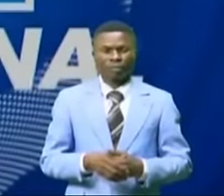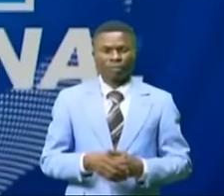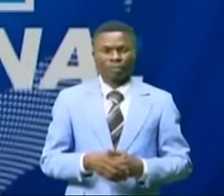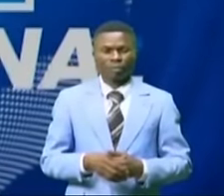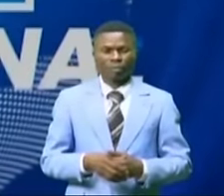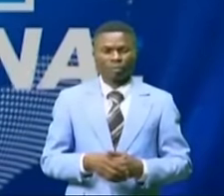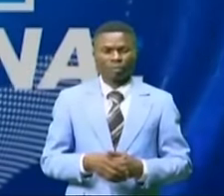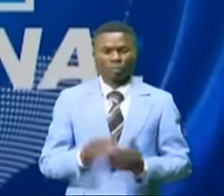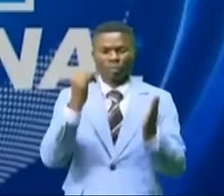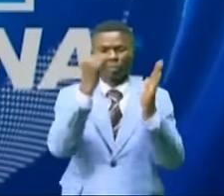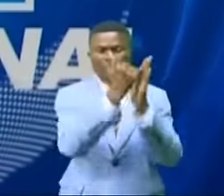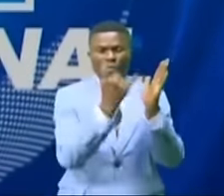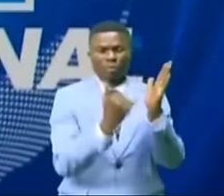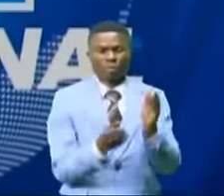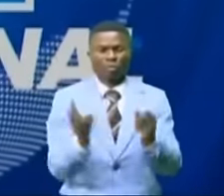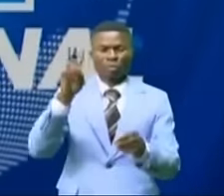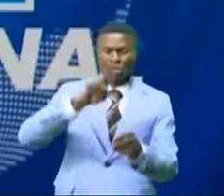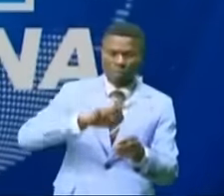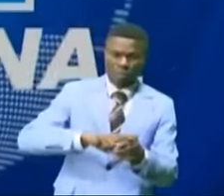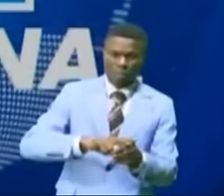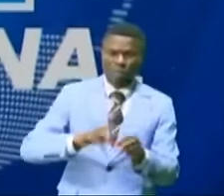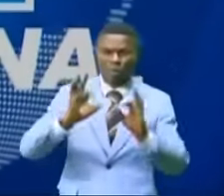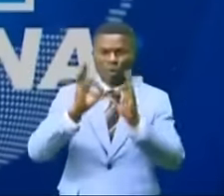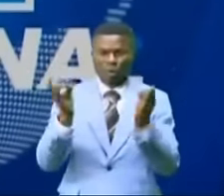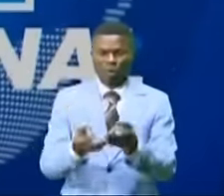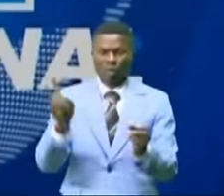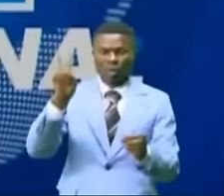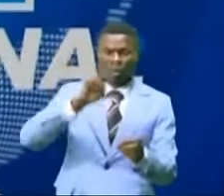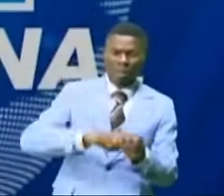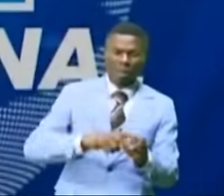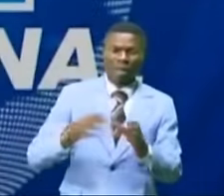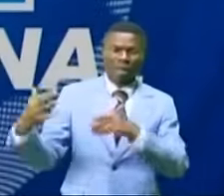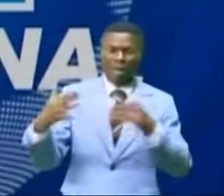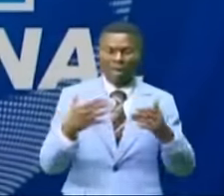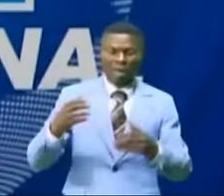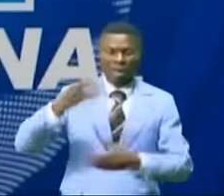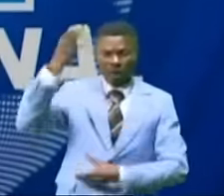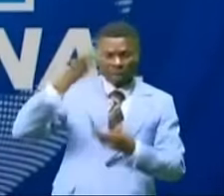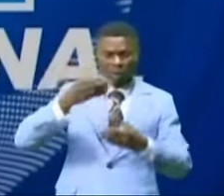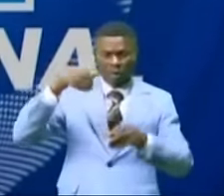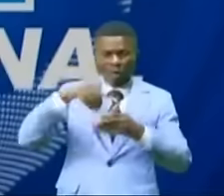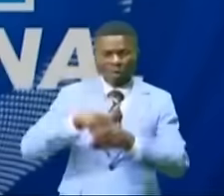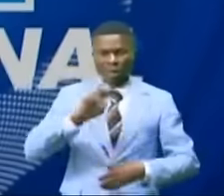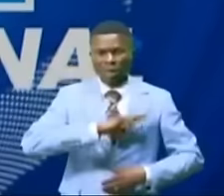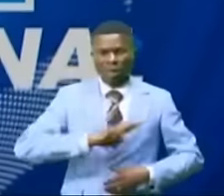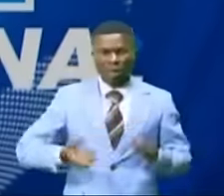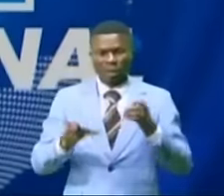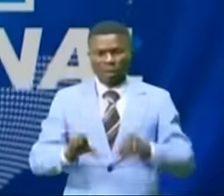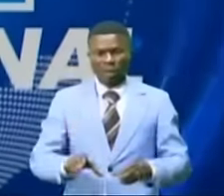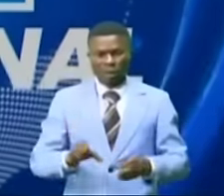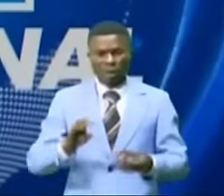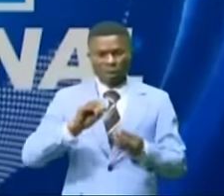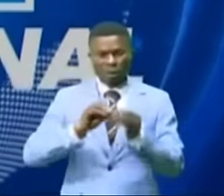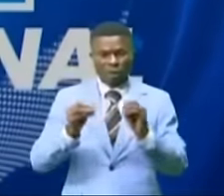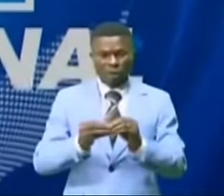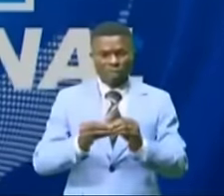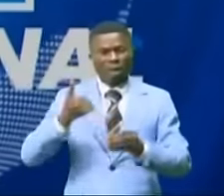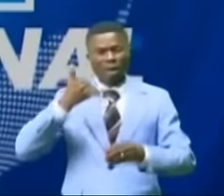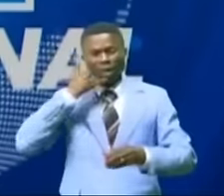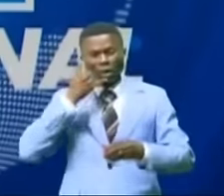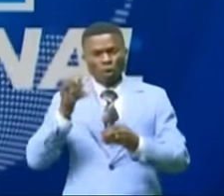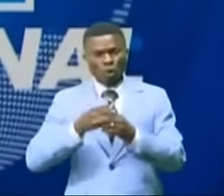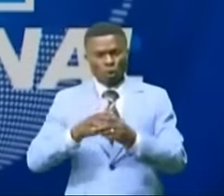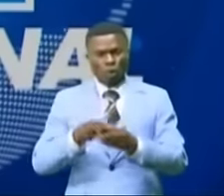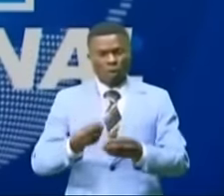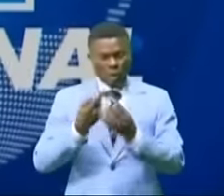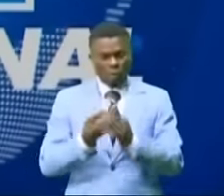Et comment identifier les victimes, les familles victimes de l'agression rwandaise en République démocratique du Congo? Eh bien, un numéro court